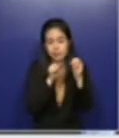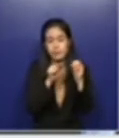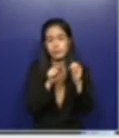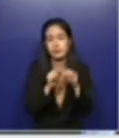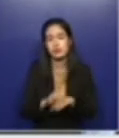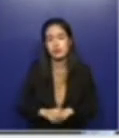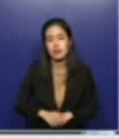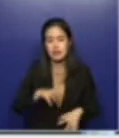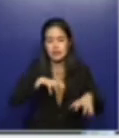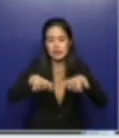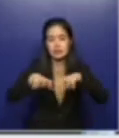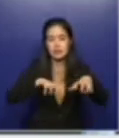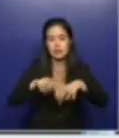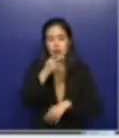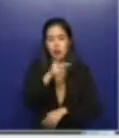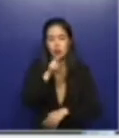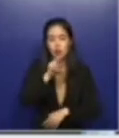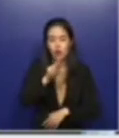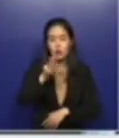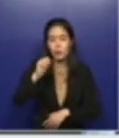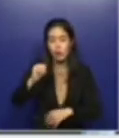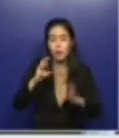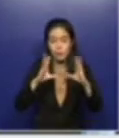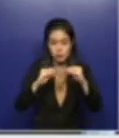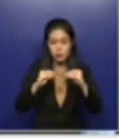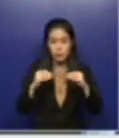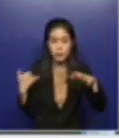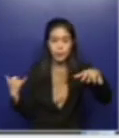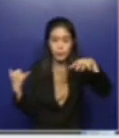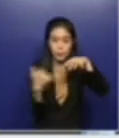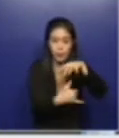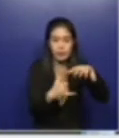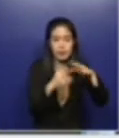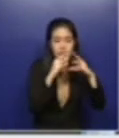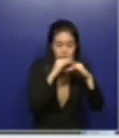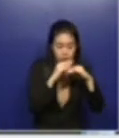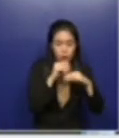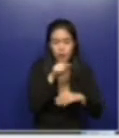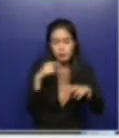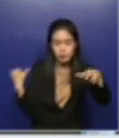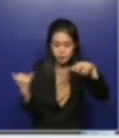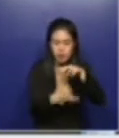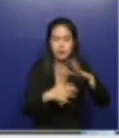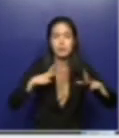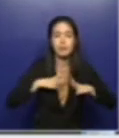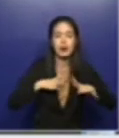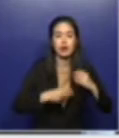จัดครม.สัญจรไปประชุมที่ระยองดิไปพักที่ระยองเลย